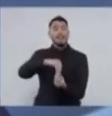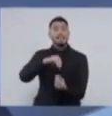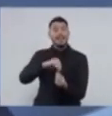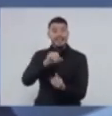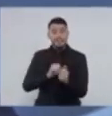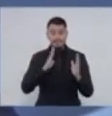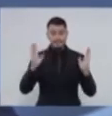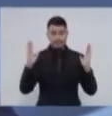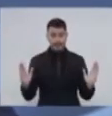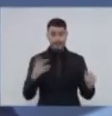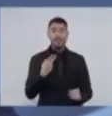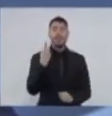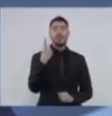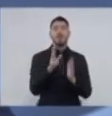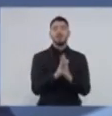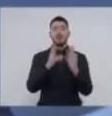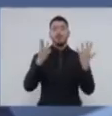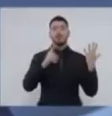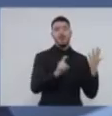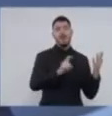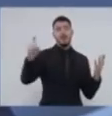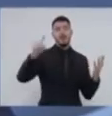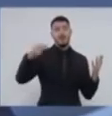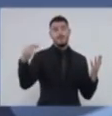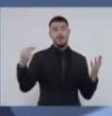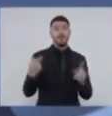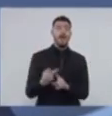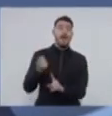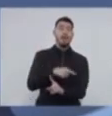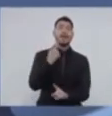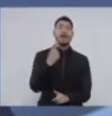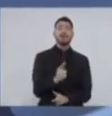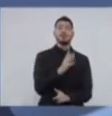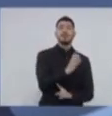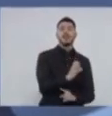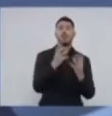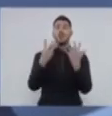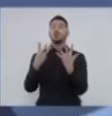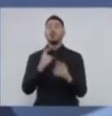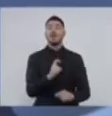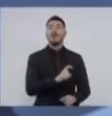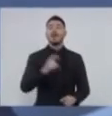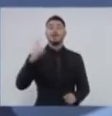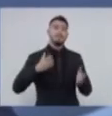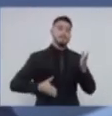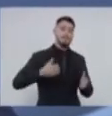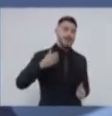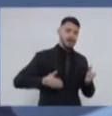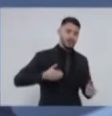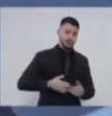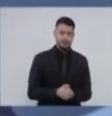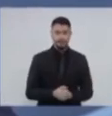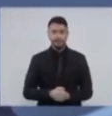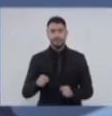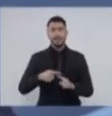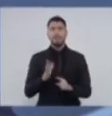στα 218 εκατομμύρια από 148 εκατομμύρια το μάρτιο επίσης για τους πολίτες που